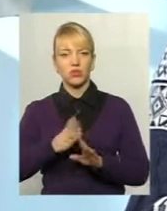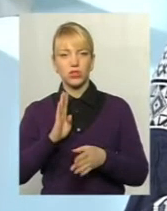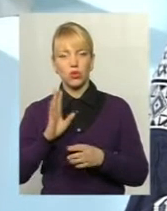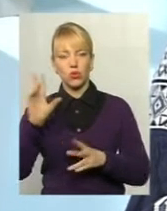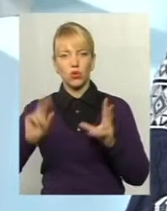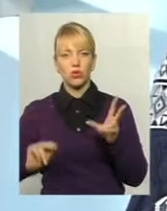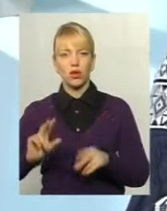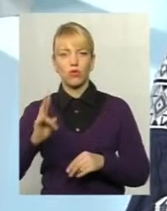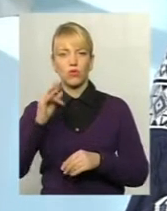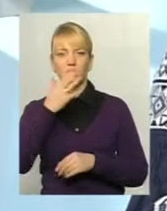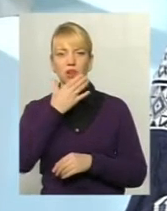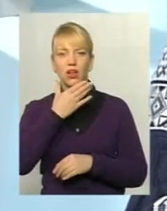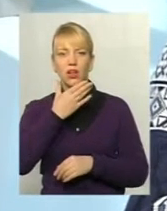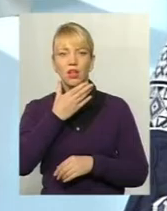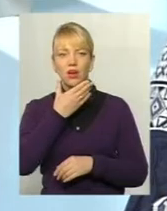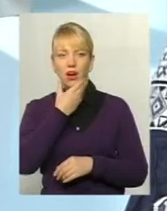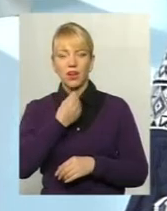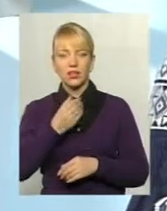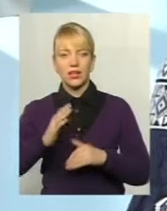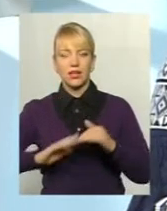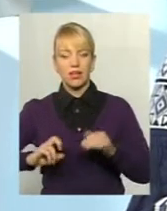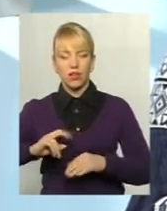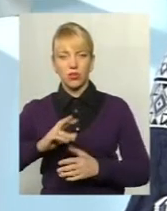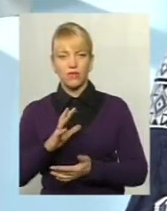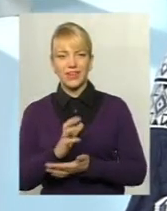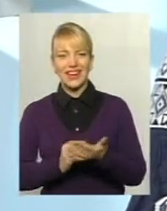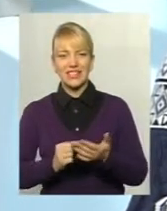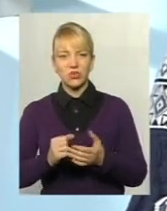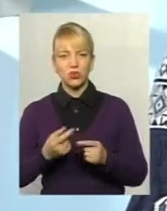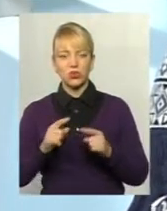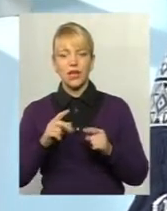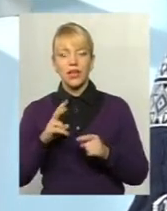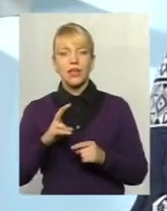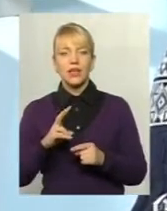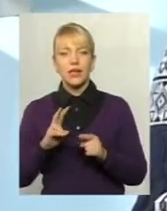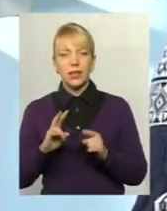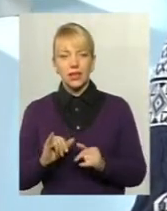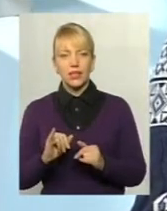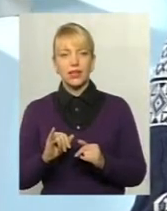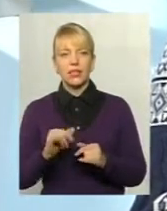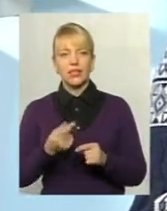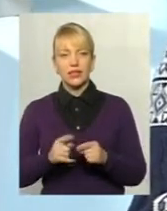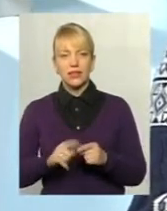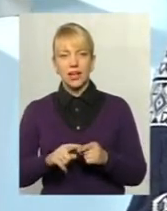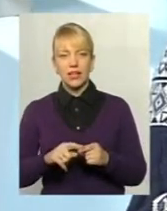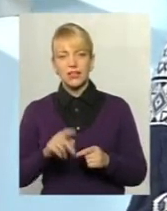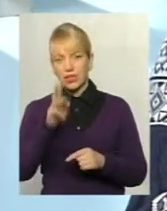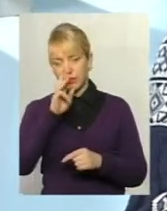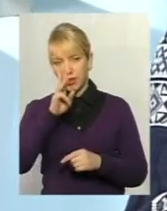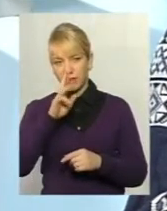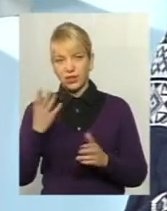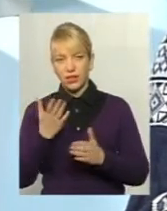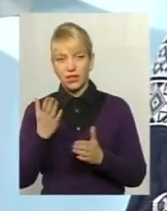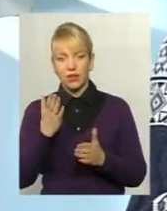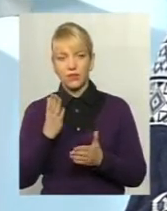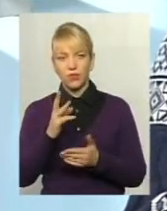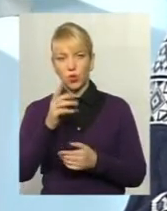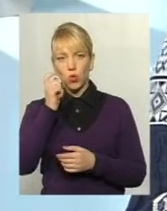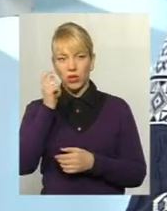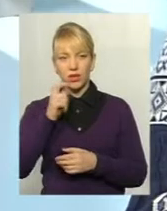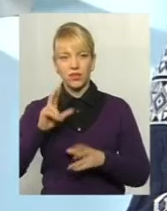на хороший кадровий ресурс, на потенціал, тому що все одно та заробітна плата, яка в Україні